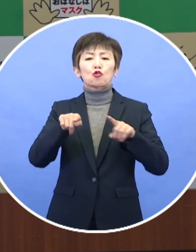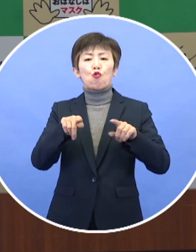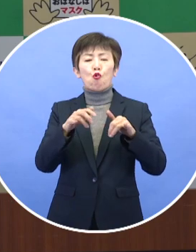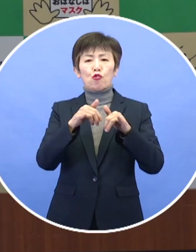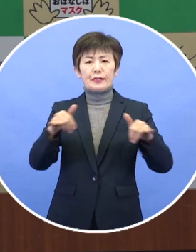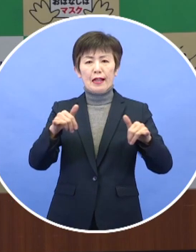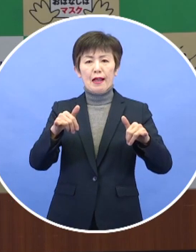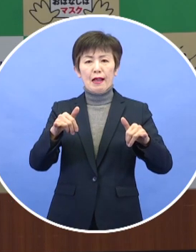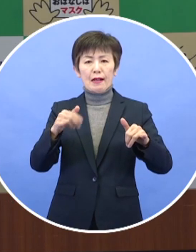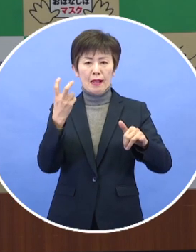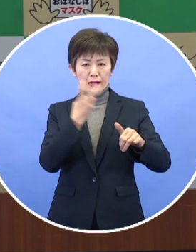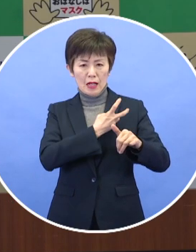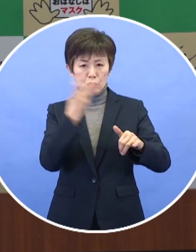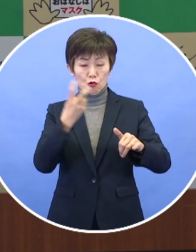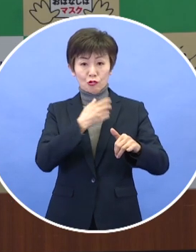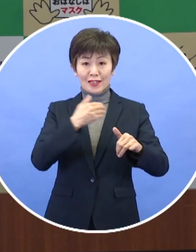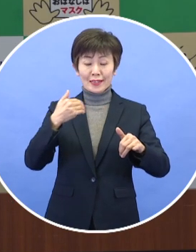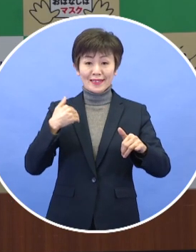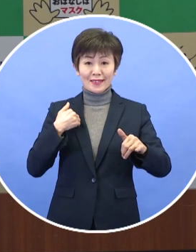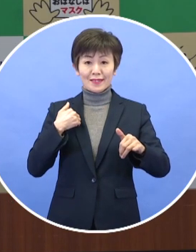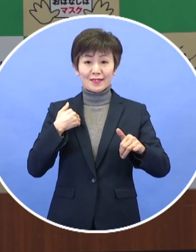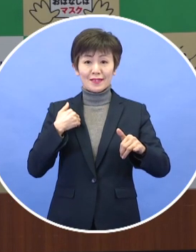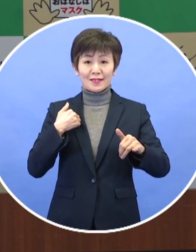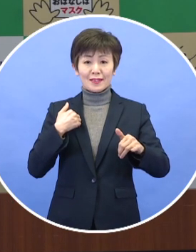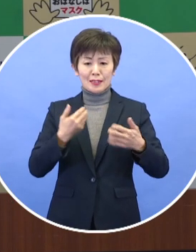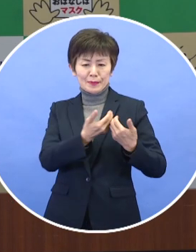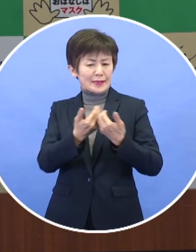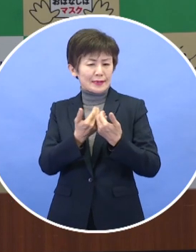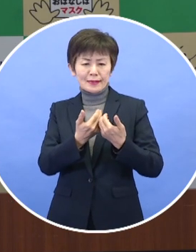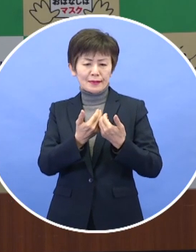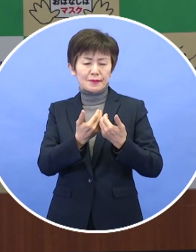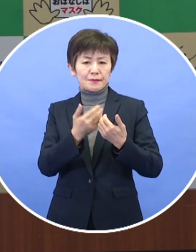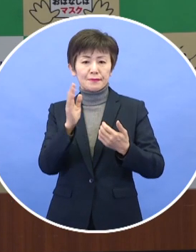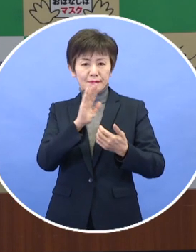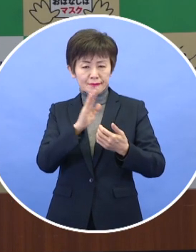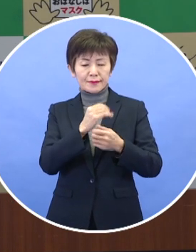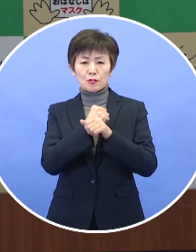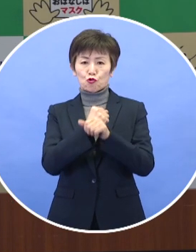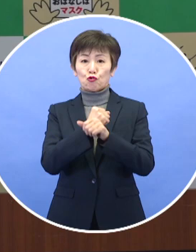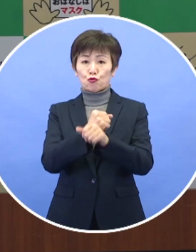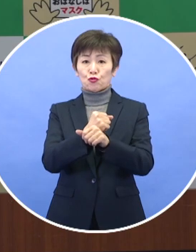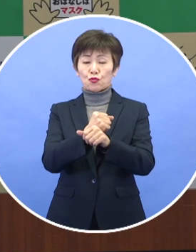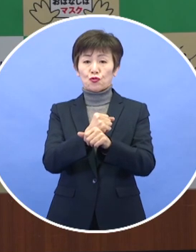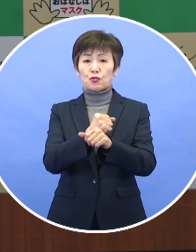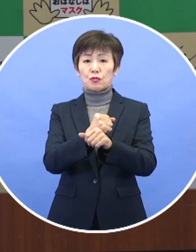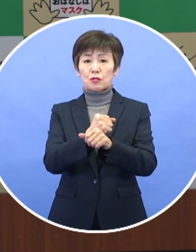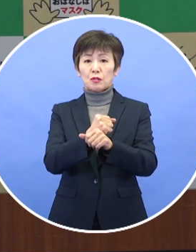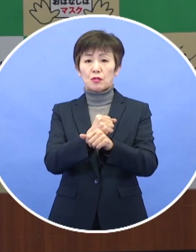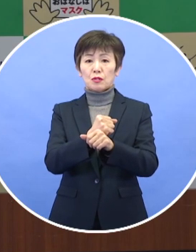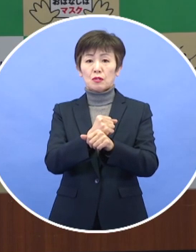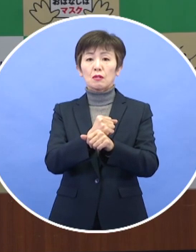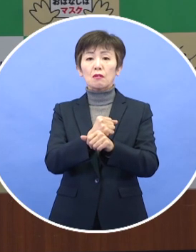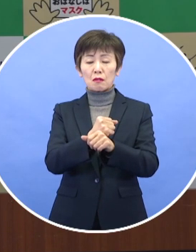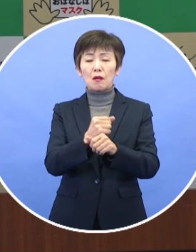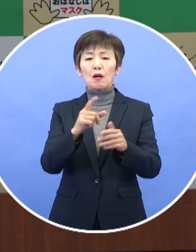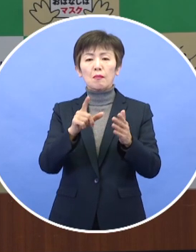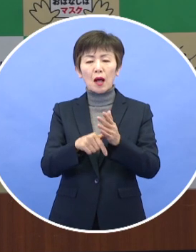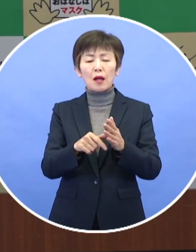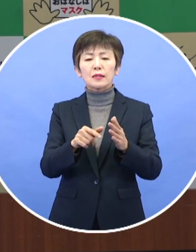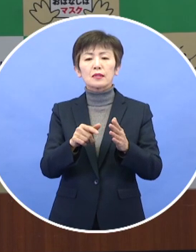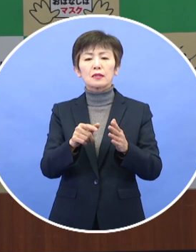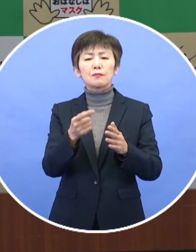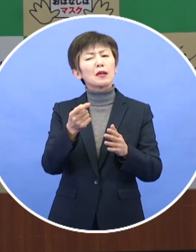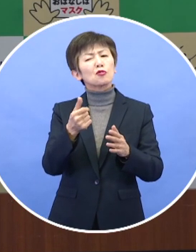が監督できる場合、密にならないような工夫をして、それで、少しでも症状があれ